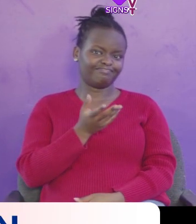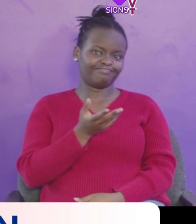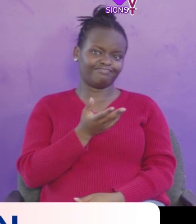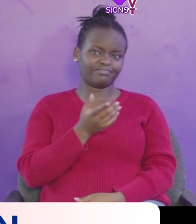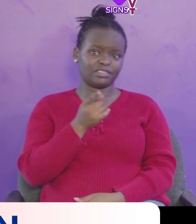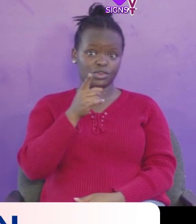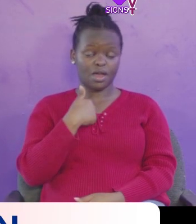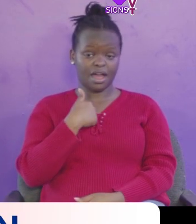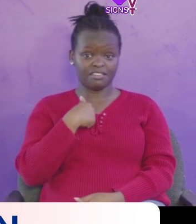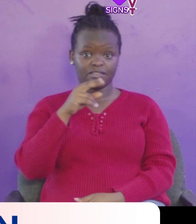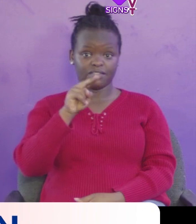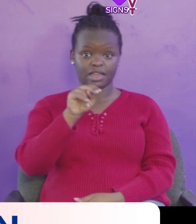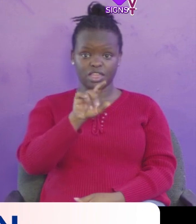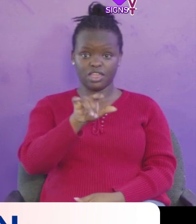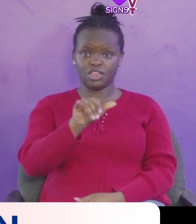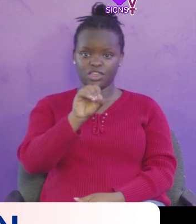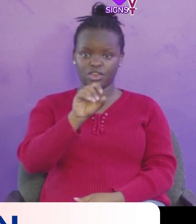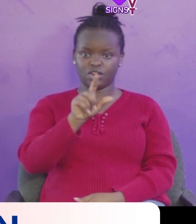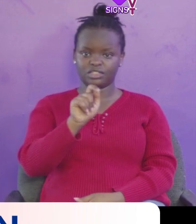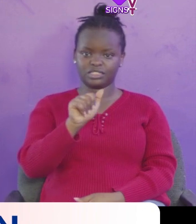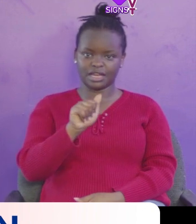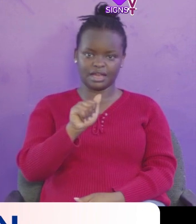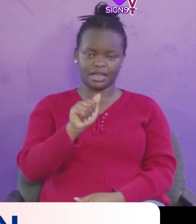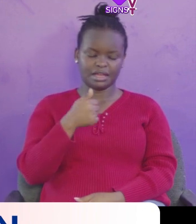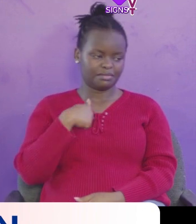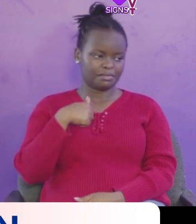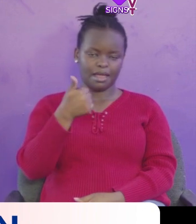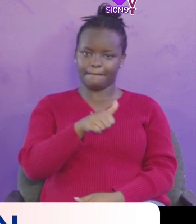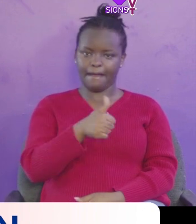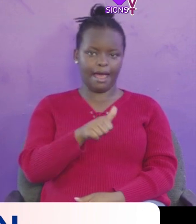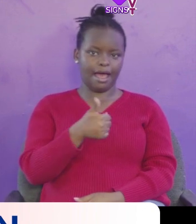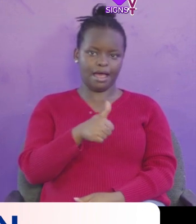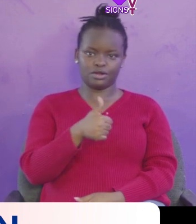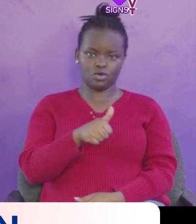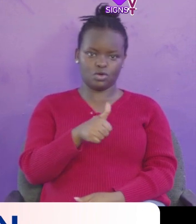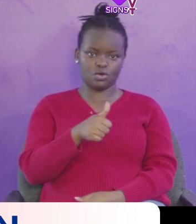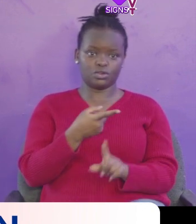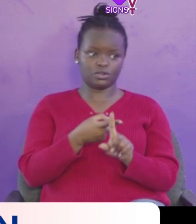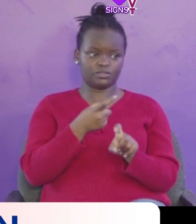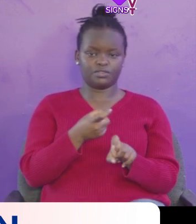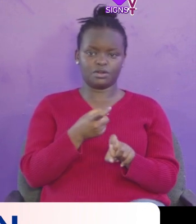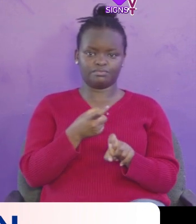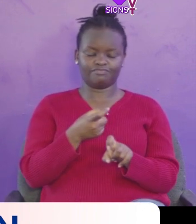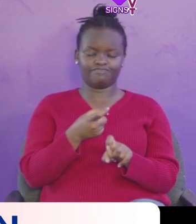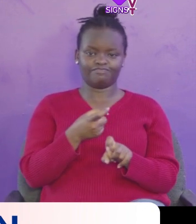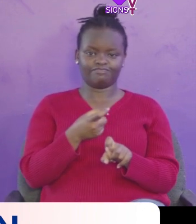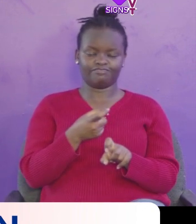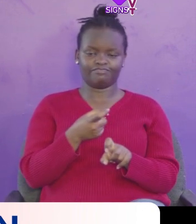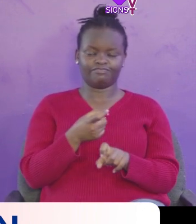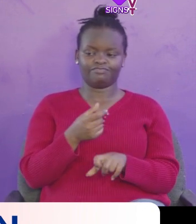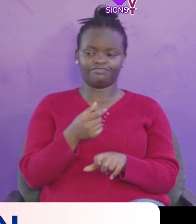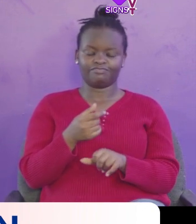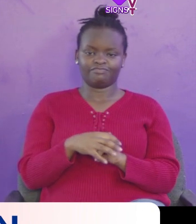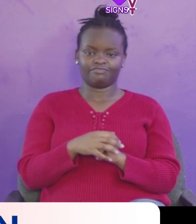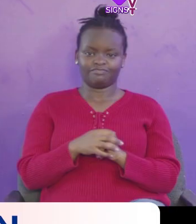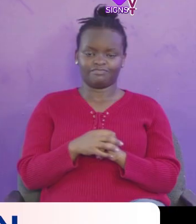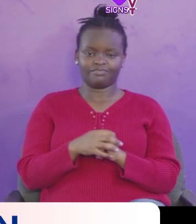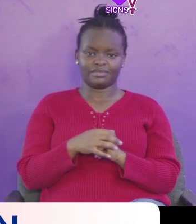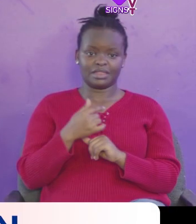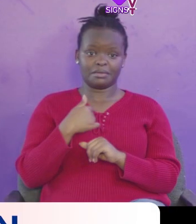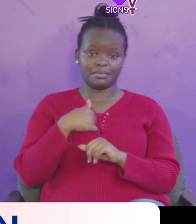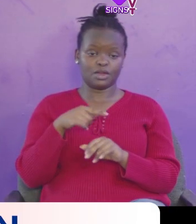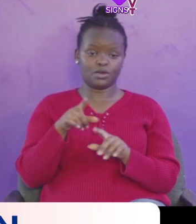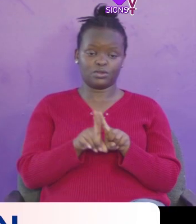nyota? Nyota. Nyota jenifikia ama uqualify. Nasikia ni for the very vulnerable. For the very vulnerable. I'm also